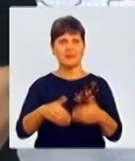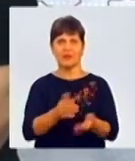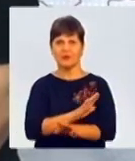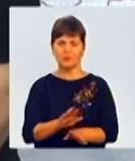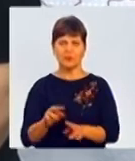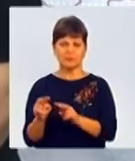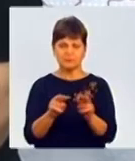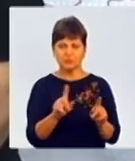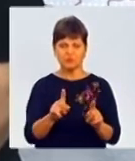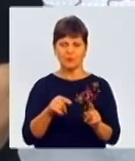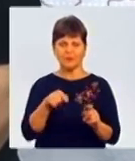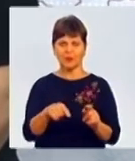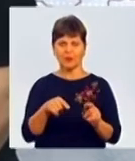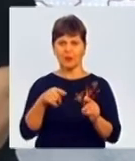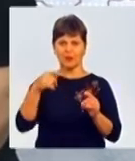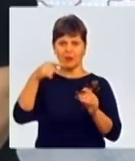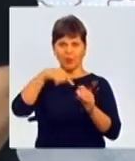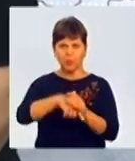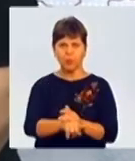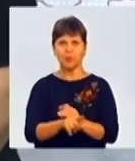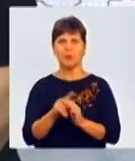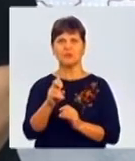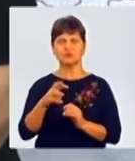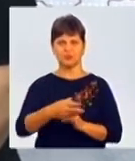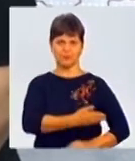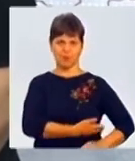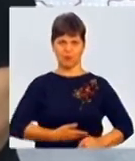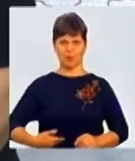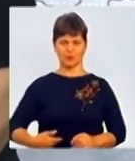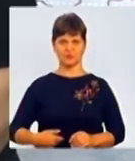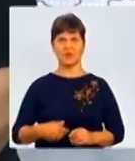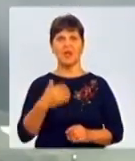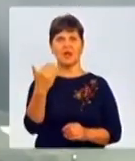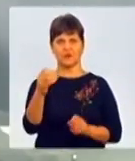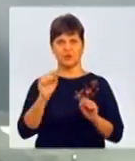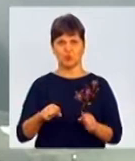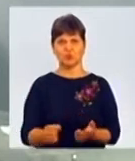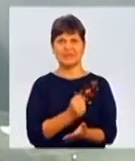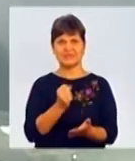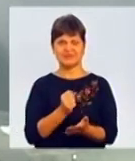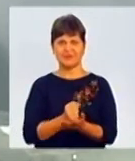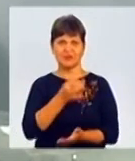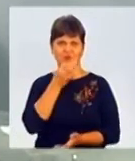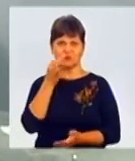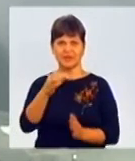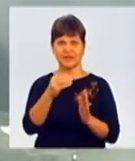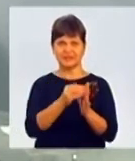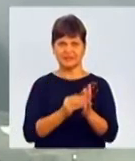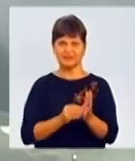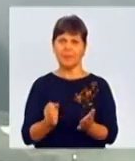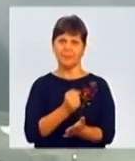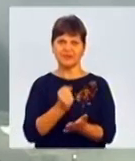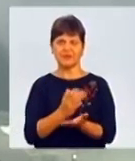щоб вони не заходили далі в воду, ніж по пояс. Чи можете ви стверджувати, статистика чи це підтверджує,